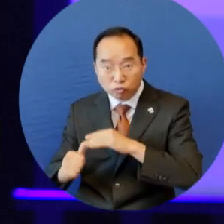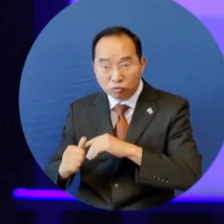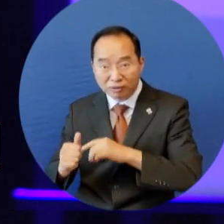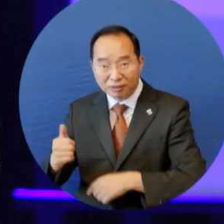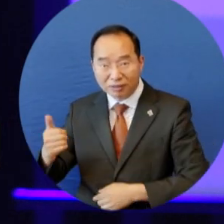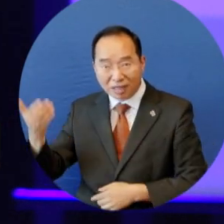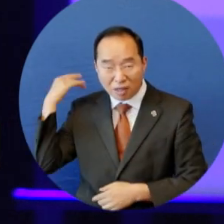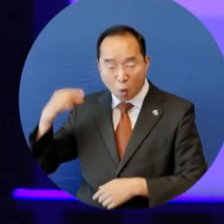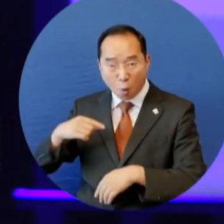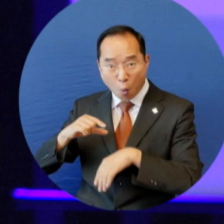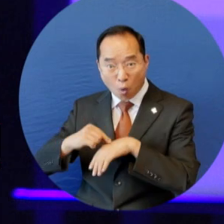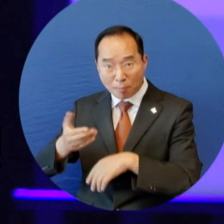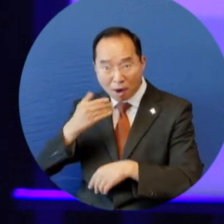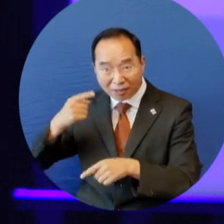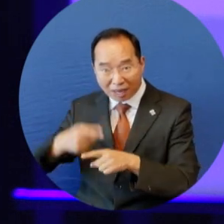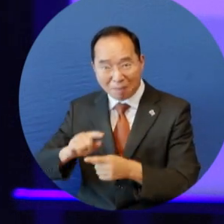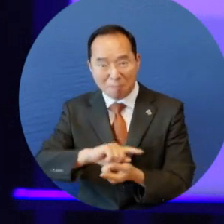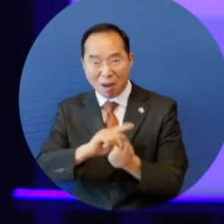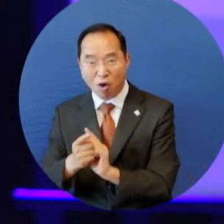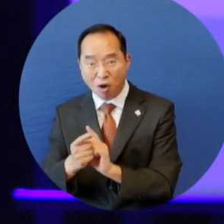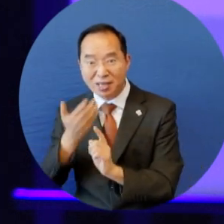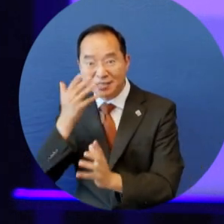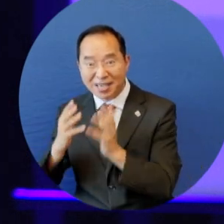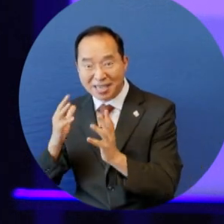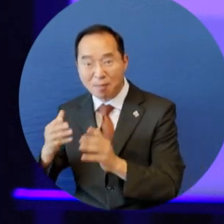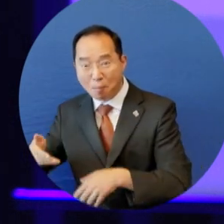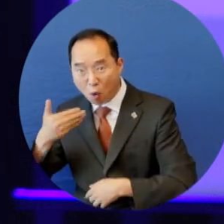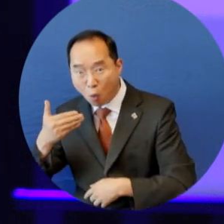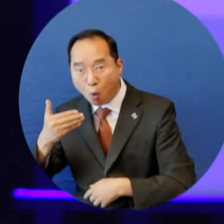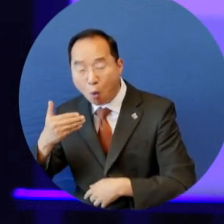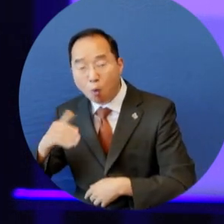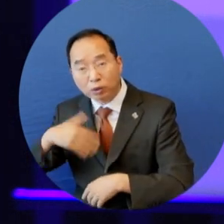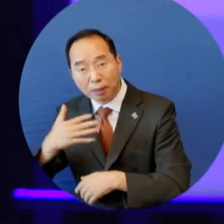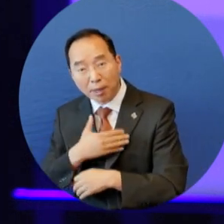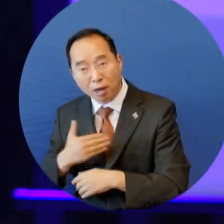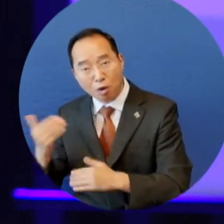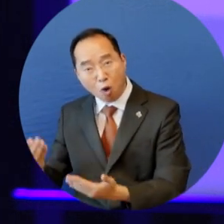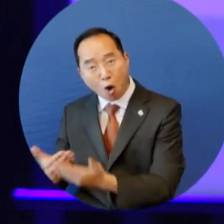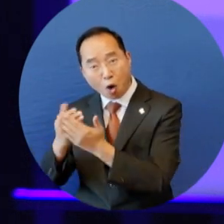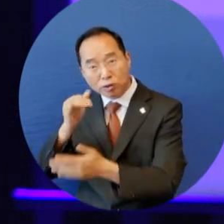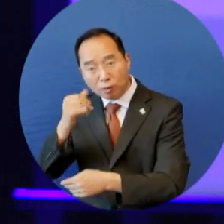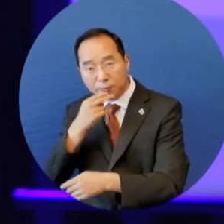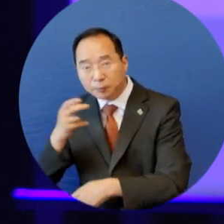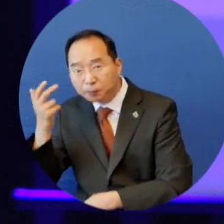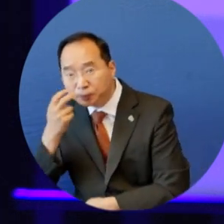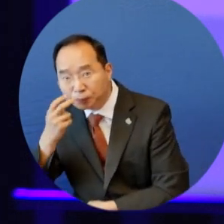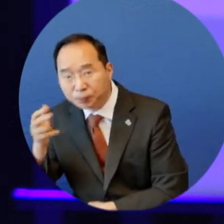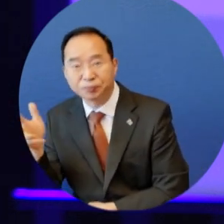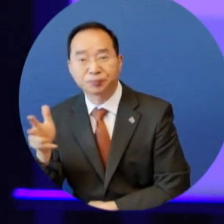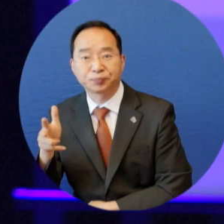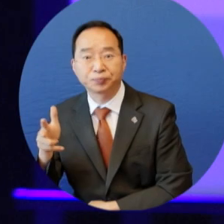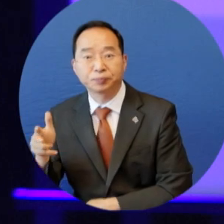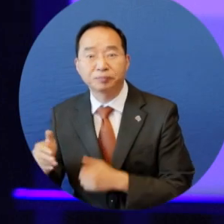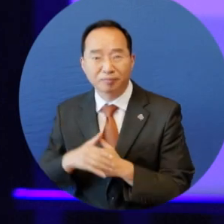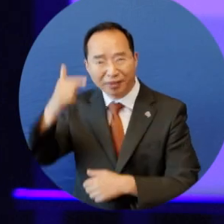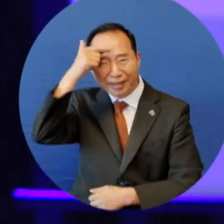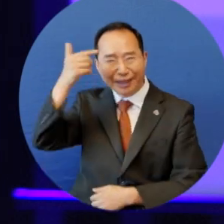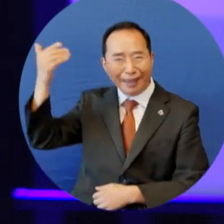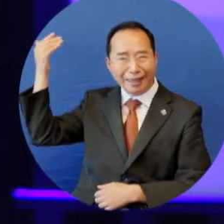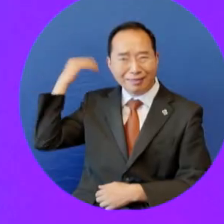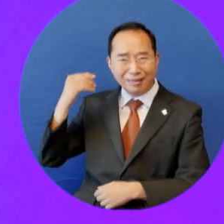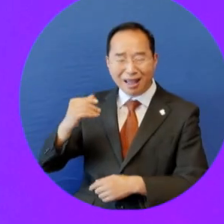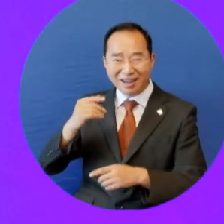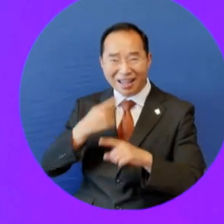있고요. 옛날 검투사들이 채식 식단을 했을 때 훨씬 더 많은 에너지를 냈다는 것들을 다큐멘터리로 소개하고